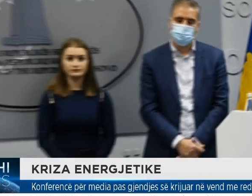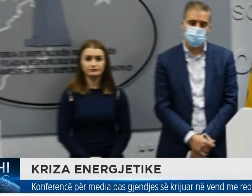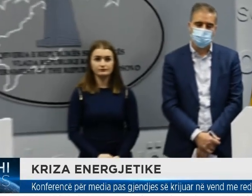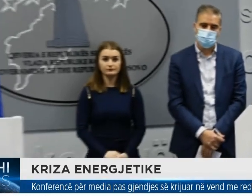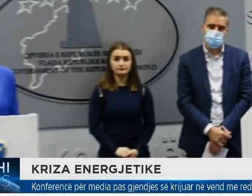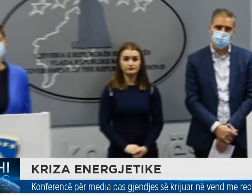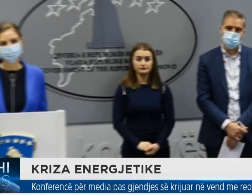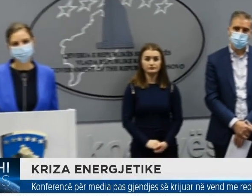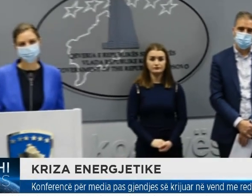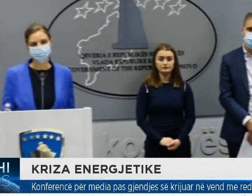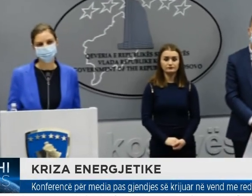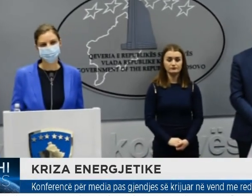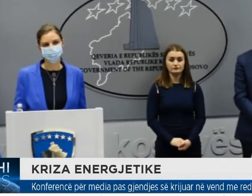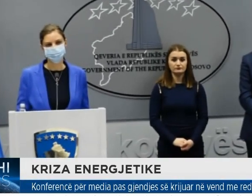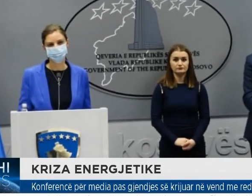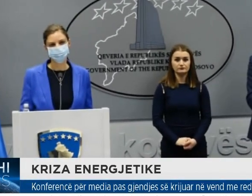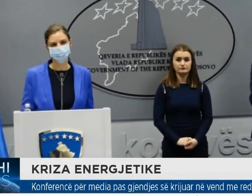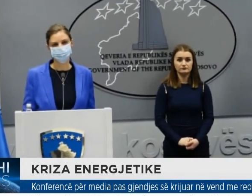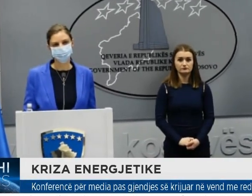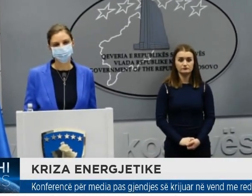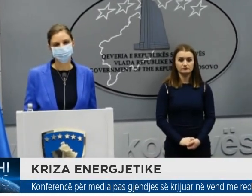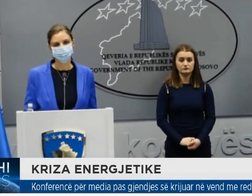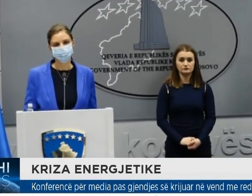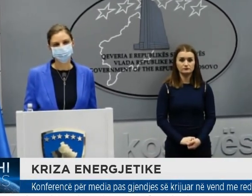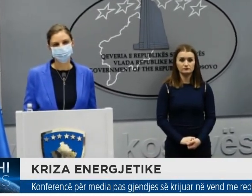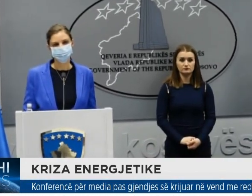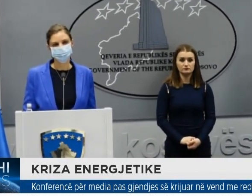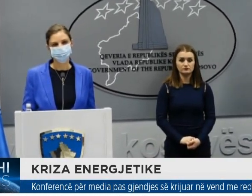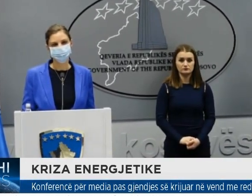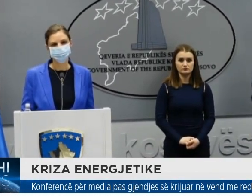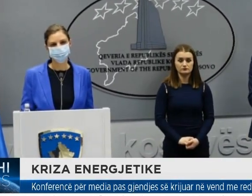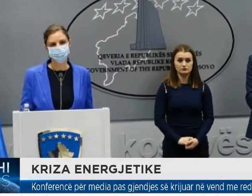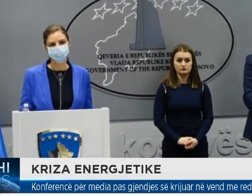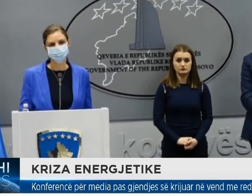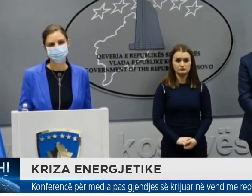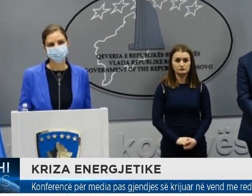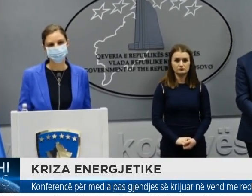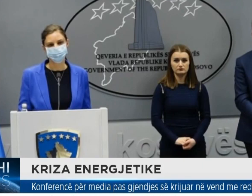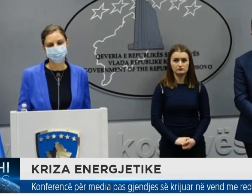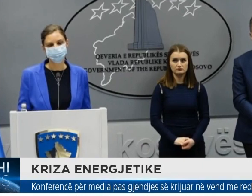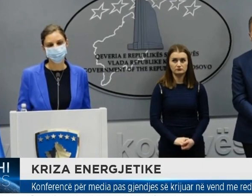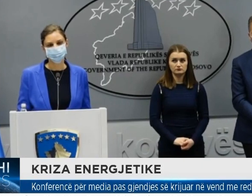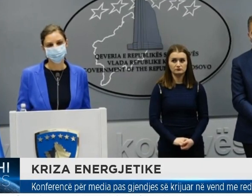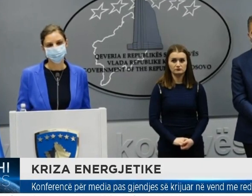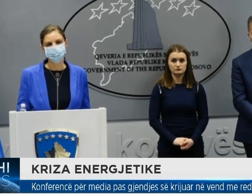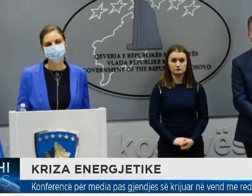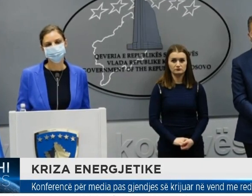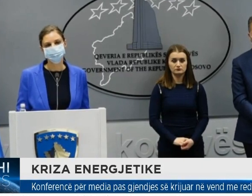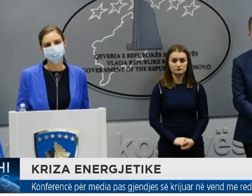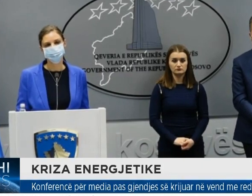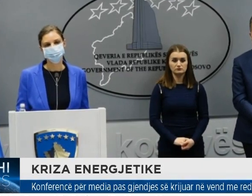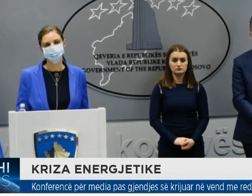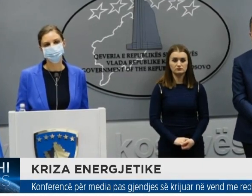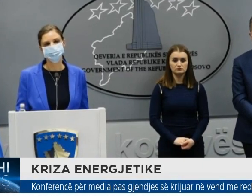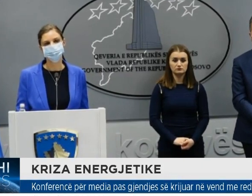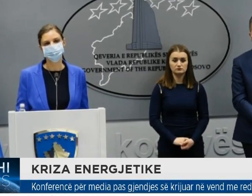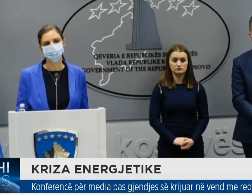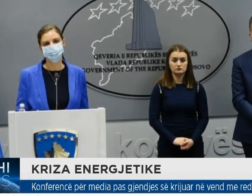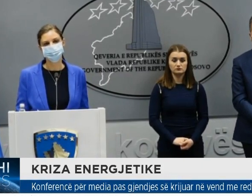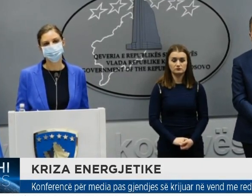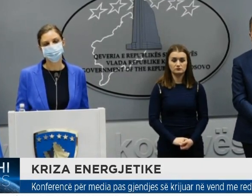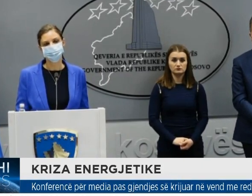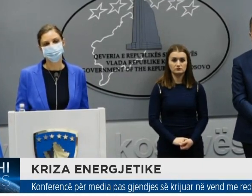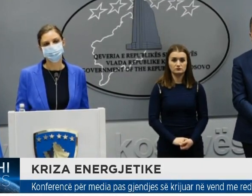Atë në mjashari, atë dhe tash, nështë jeni tre, kam këzja shumë pyjtje vazhë dhe dinë se mu një bitë rëshime në disa sytje.